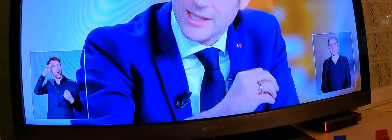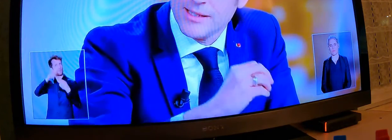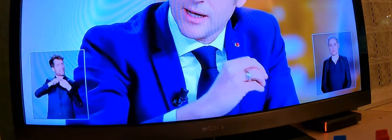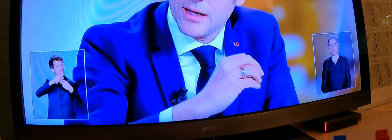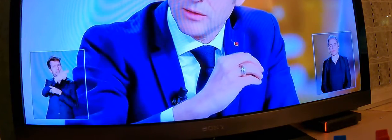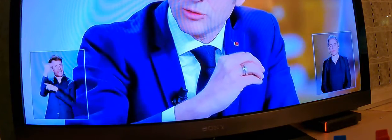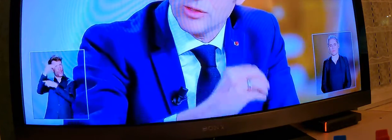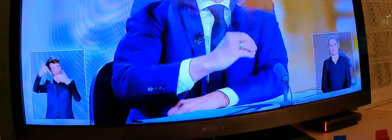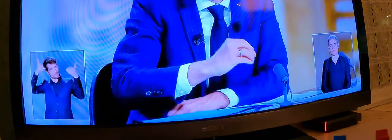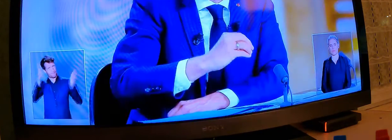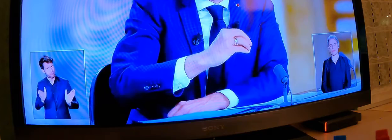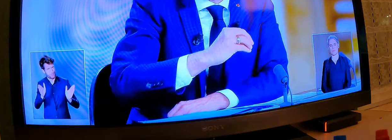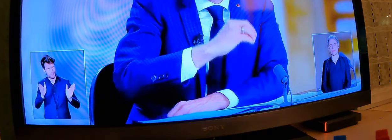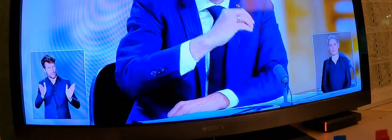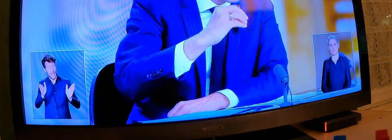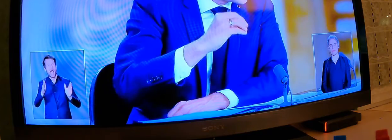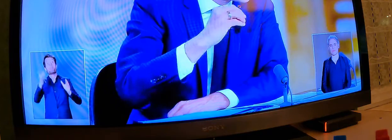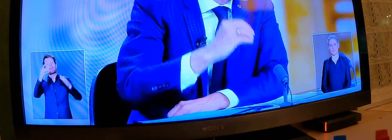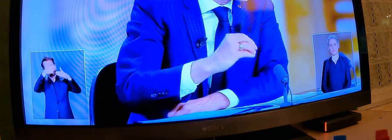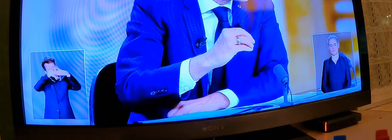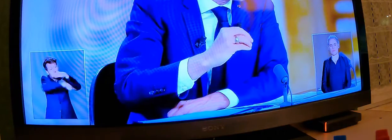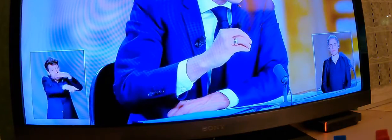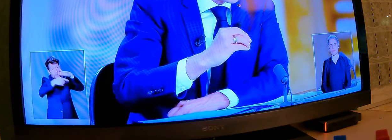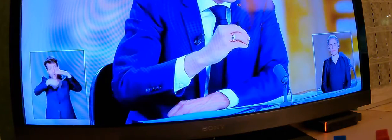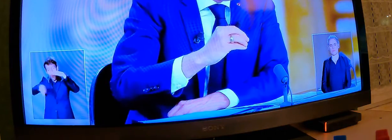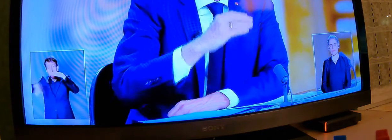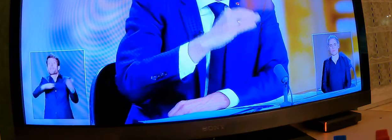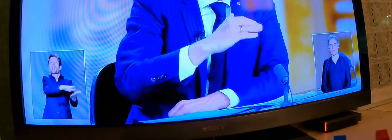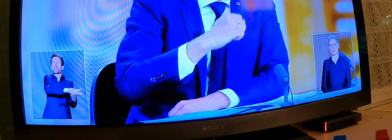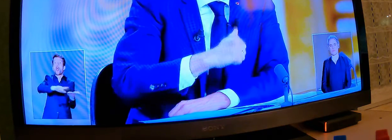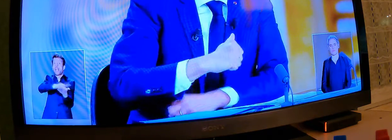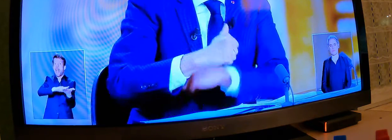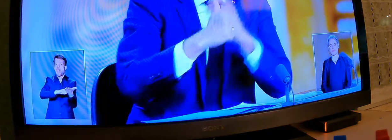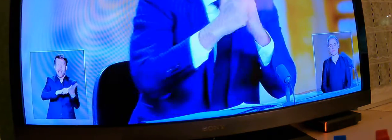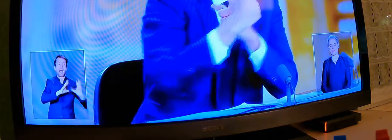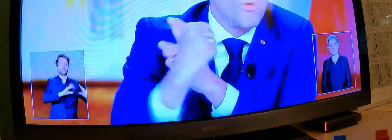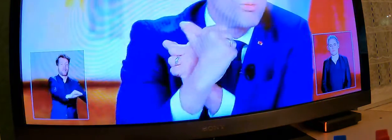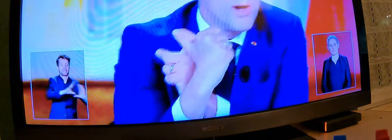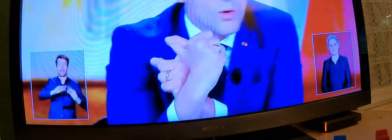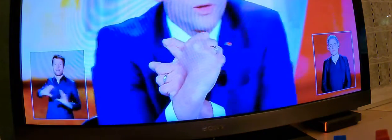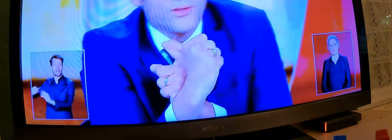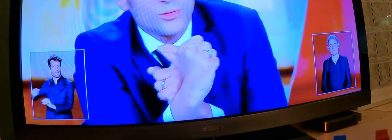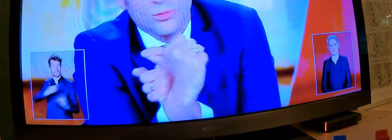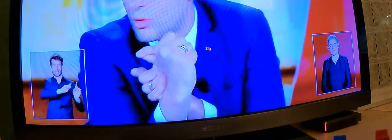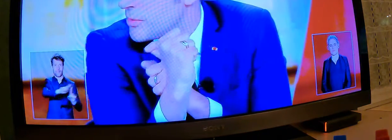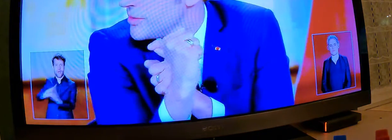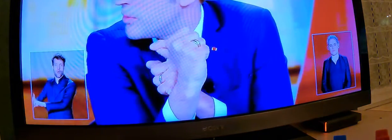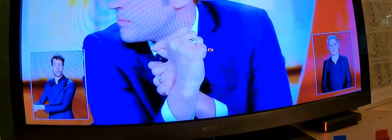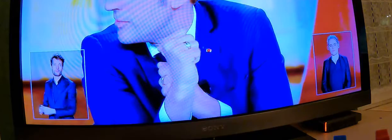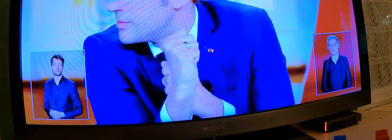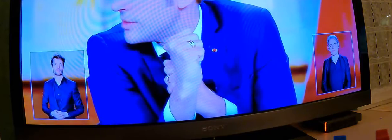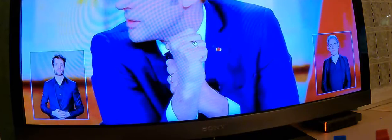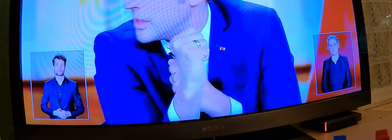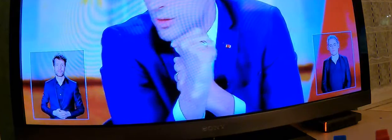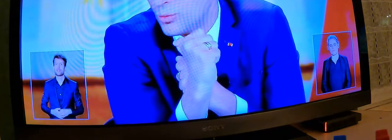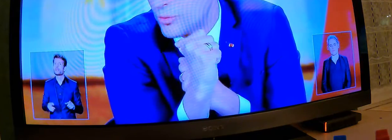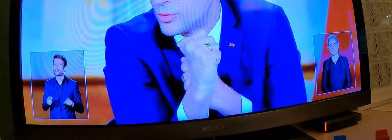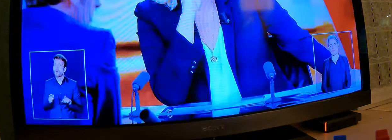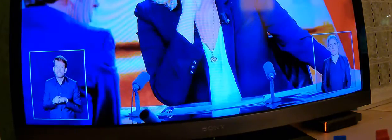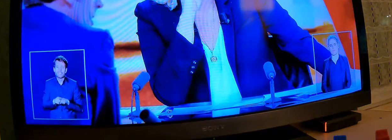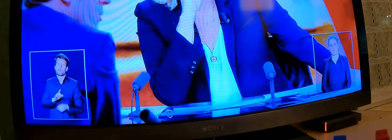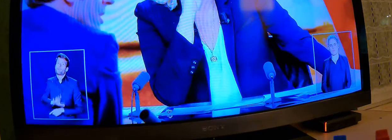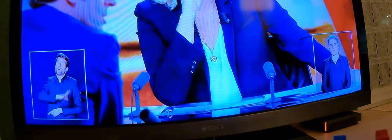on déclinera ensuite localement les voies et moyens d'y arriver. Avec une manière claire, on ira au bout de la revalorisation commencée pour les professeurs, à